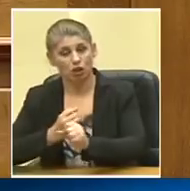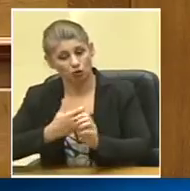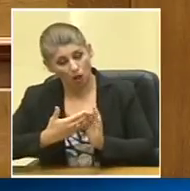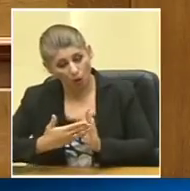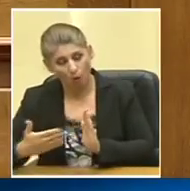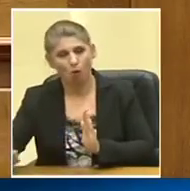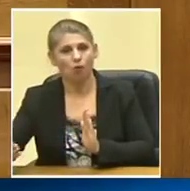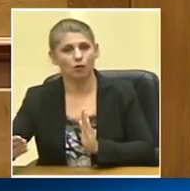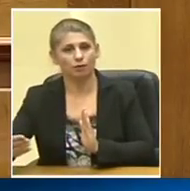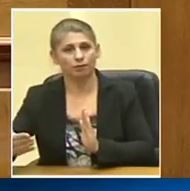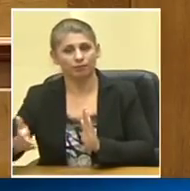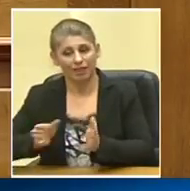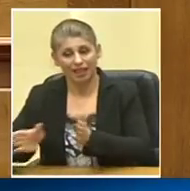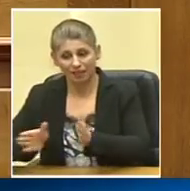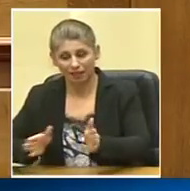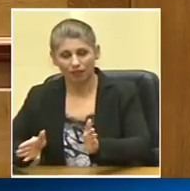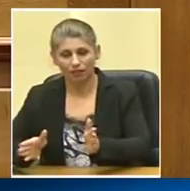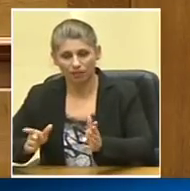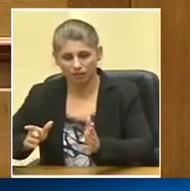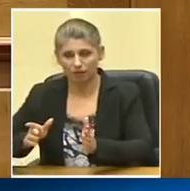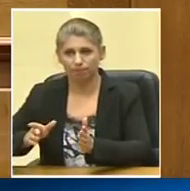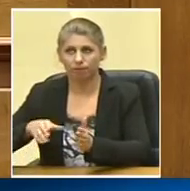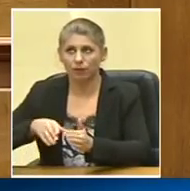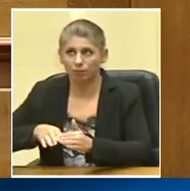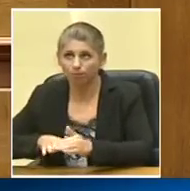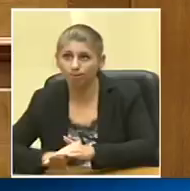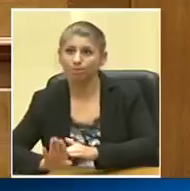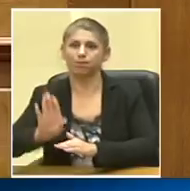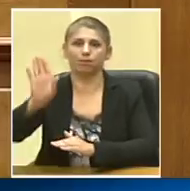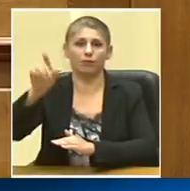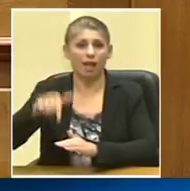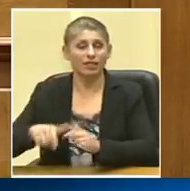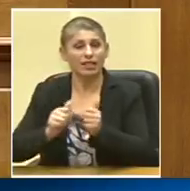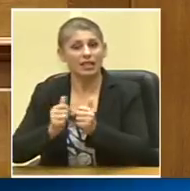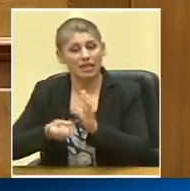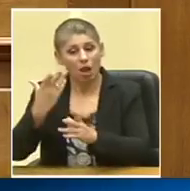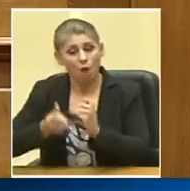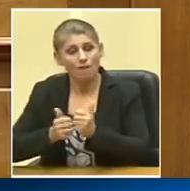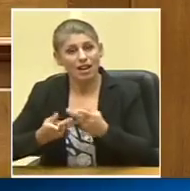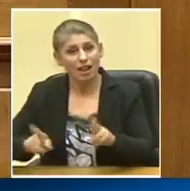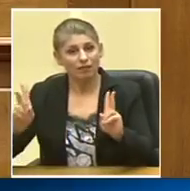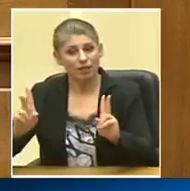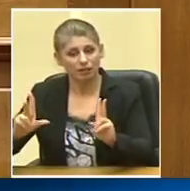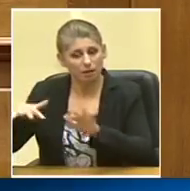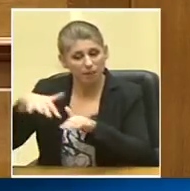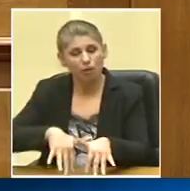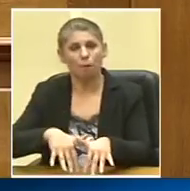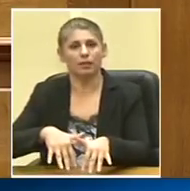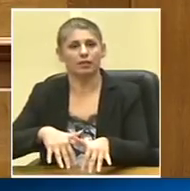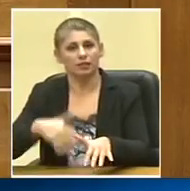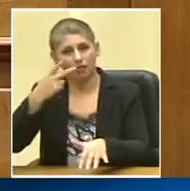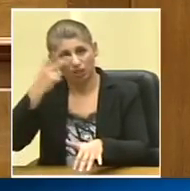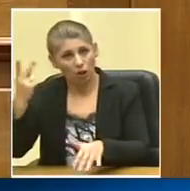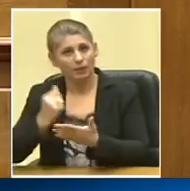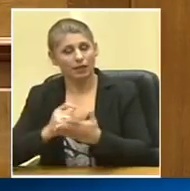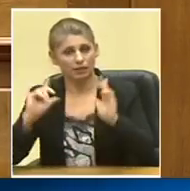ακριβώς της απόκρουσης και της ανάταξης αυτής της νεοφιλελεύθερης επιδρομής στα δικαιώματα και στη